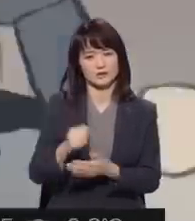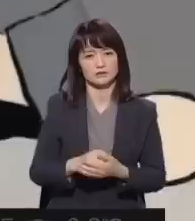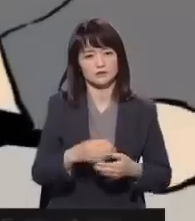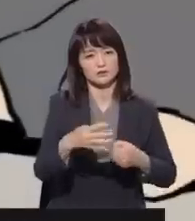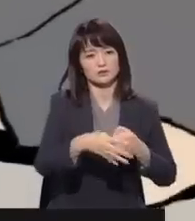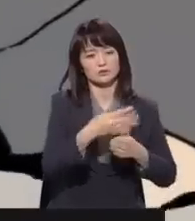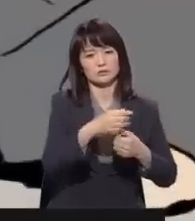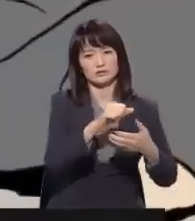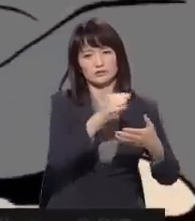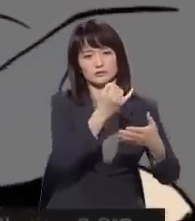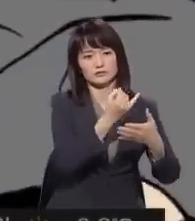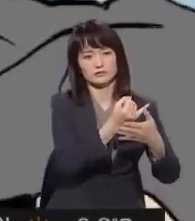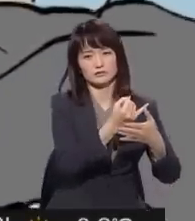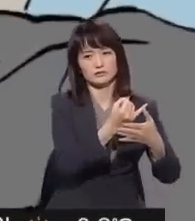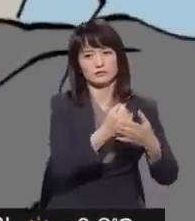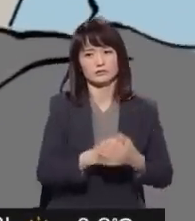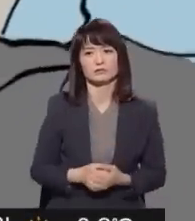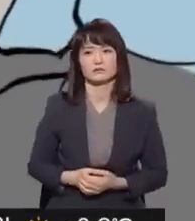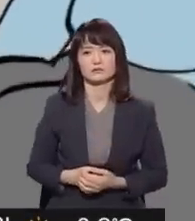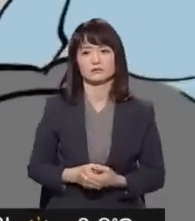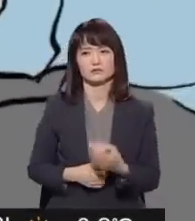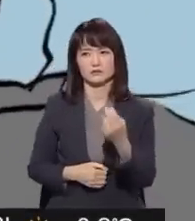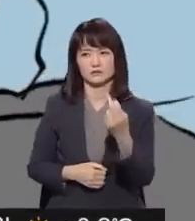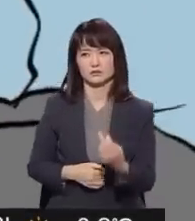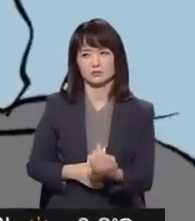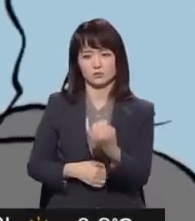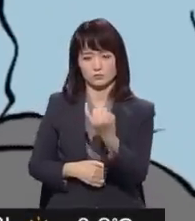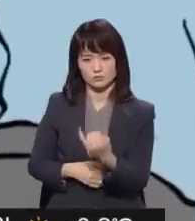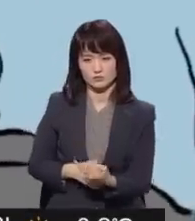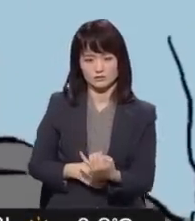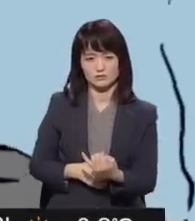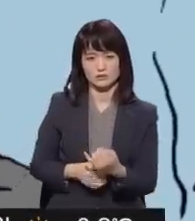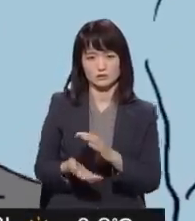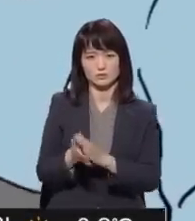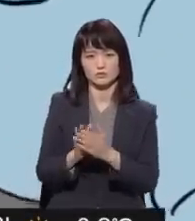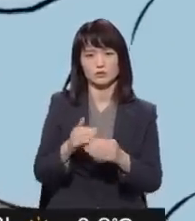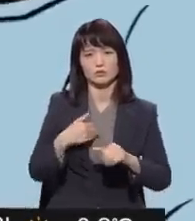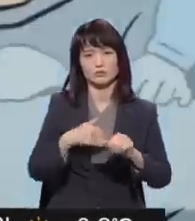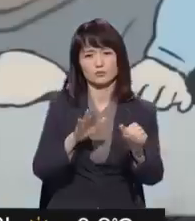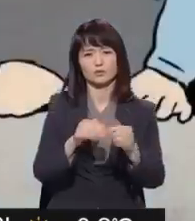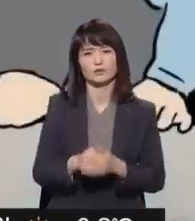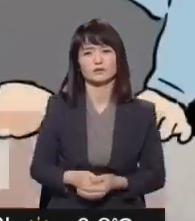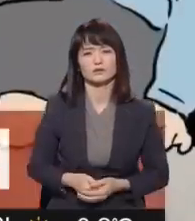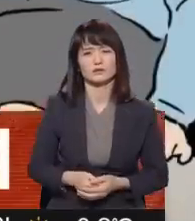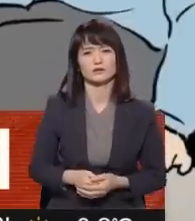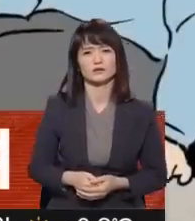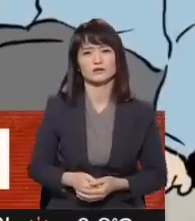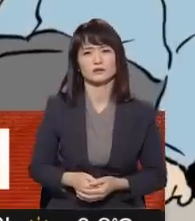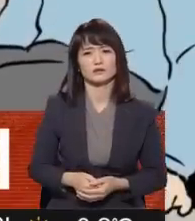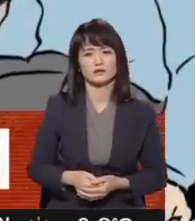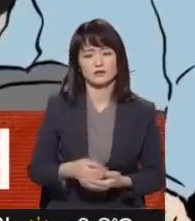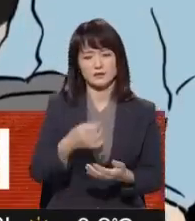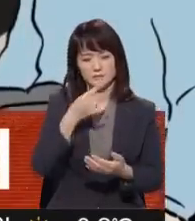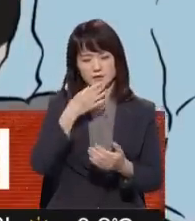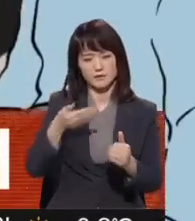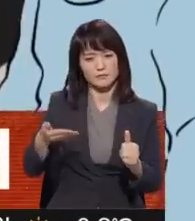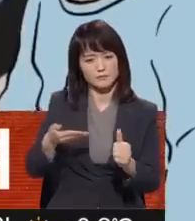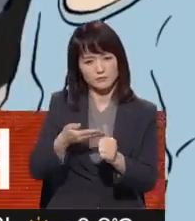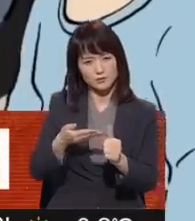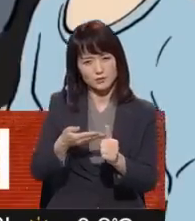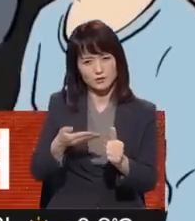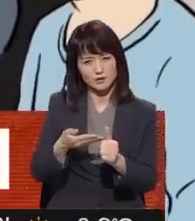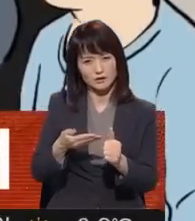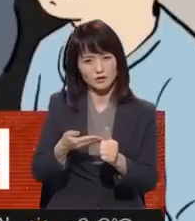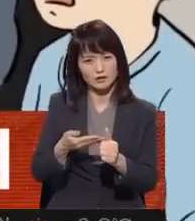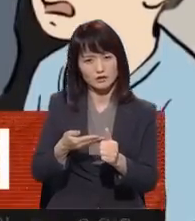아이가 동생들 등호를 시키다가 밥 차려주고 학교를 못 가게 된 겁니다 지각을 좀 한 겁니다 그러면서 뭔가